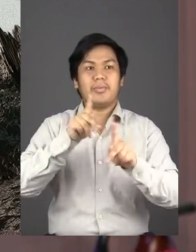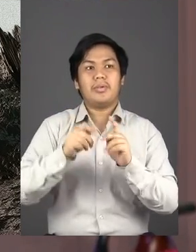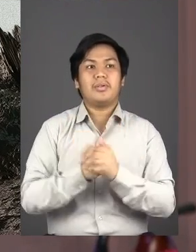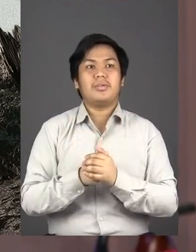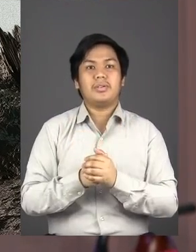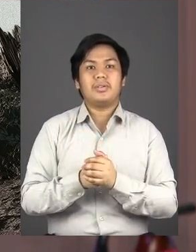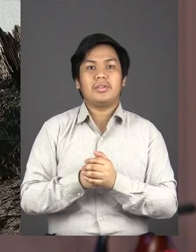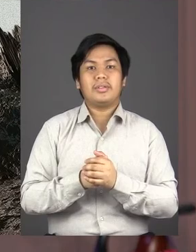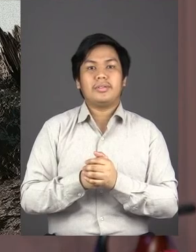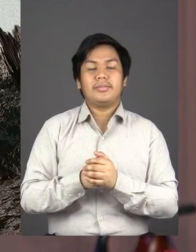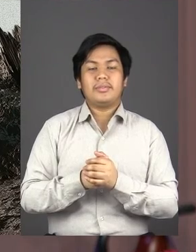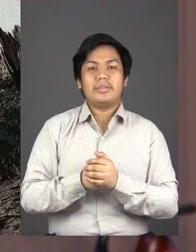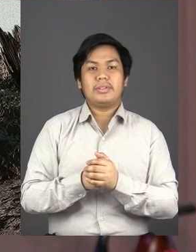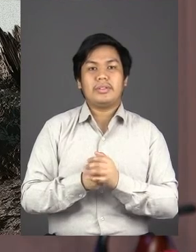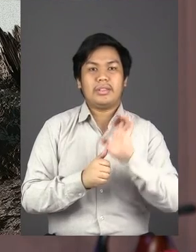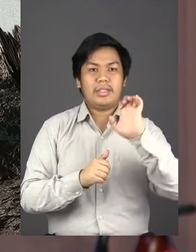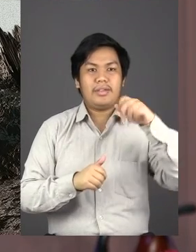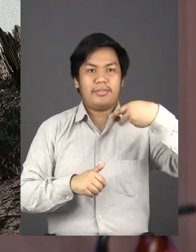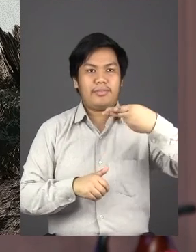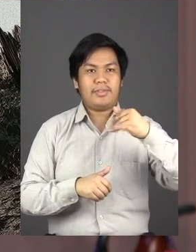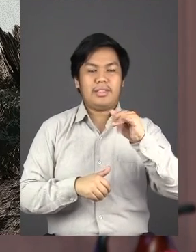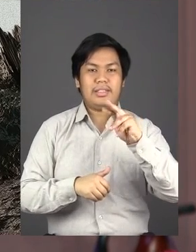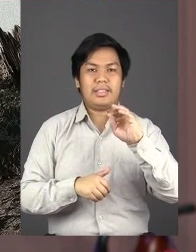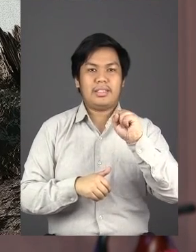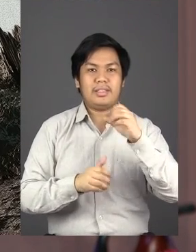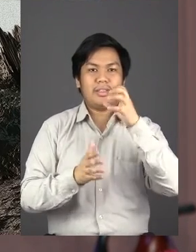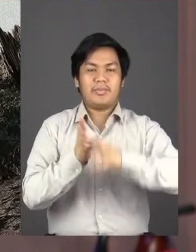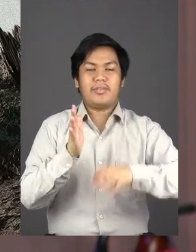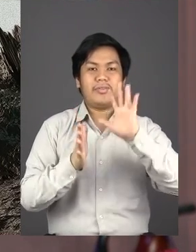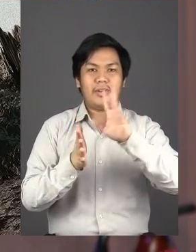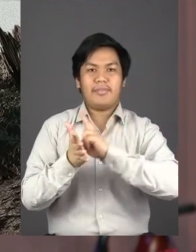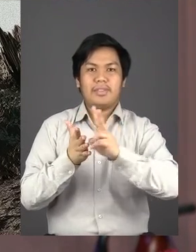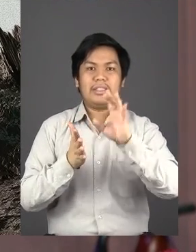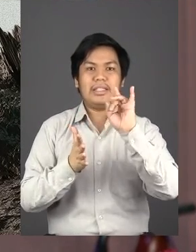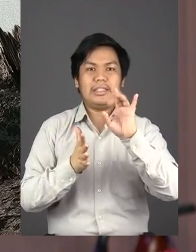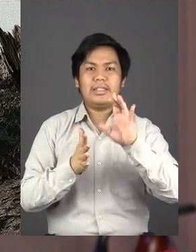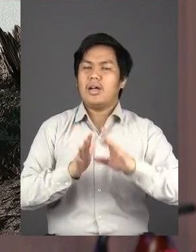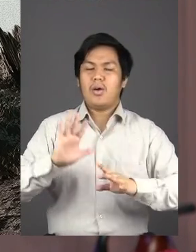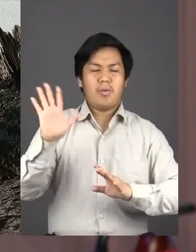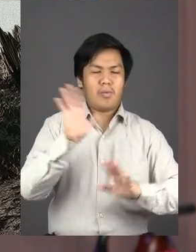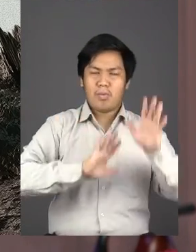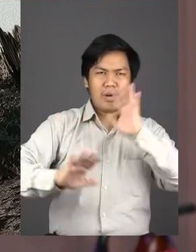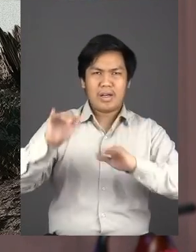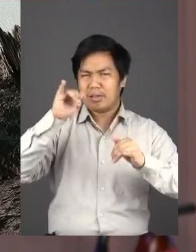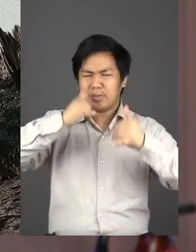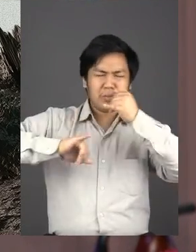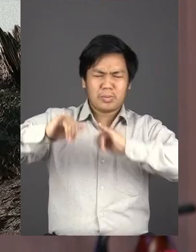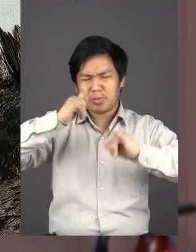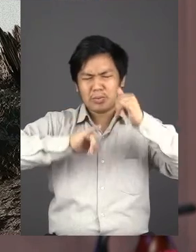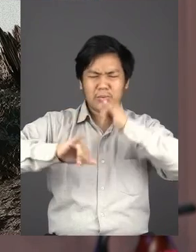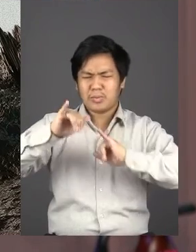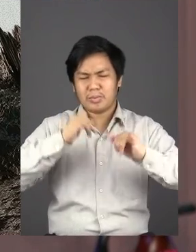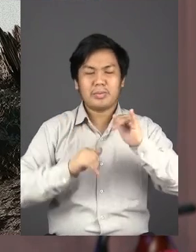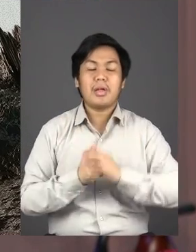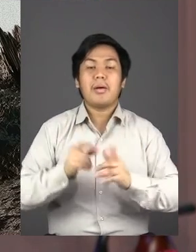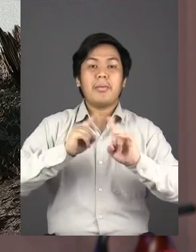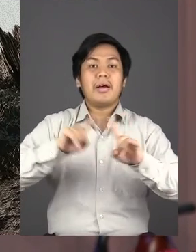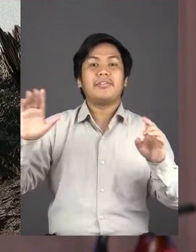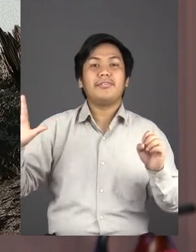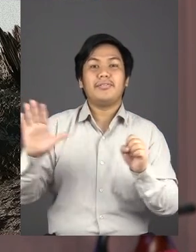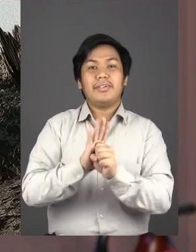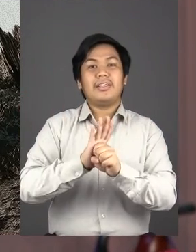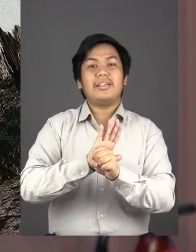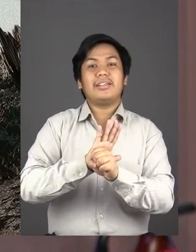Pagpapasakop sa Espiritu, Ephesians 5:18. And do not get drunk with wine, for that is debauchery, but be filled with the